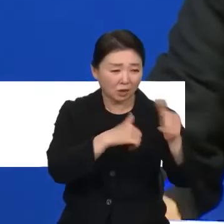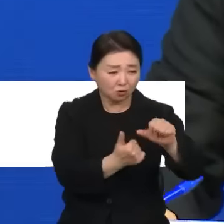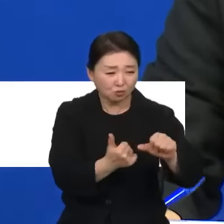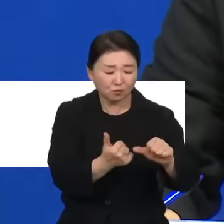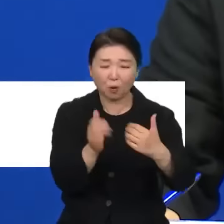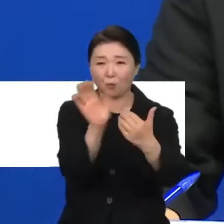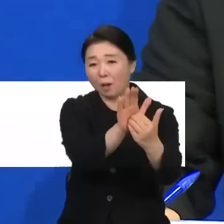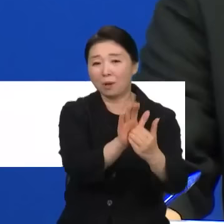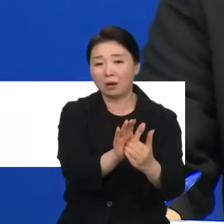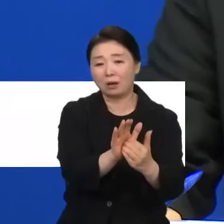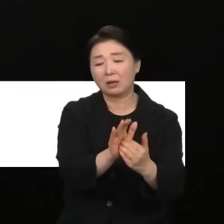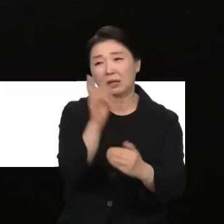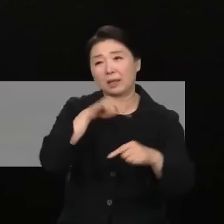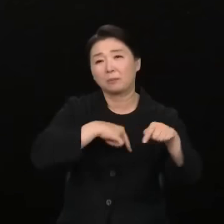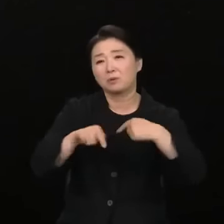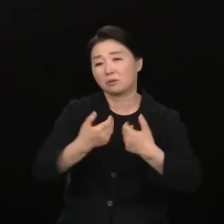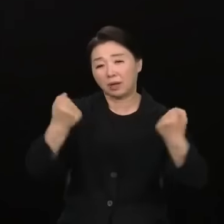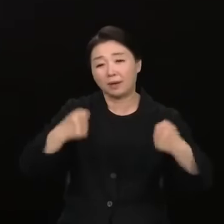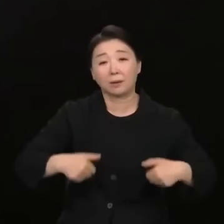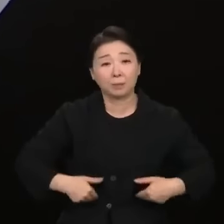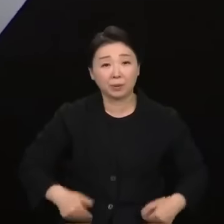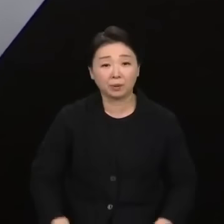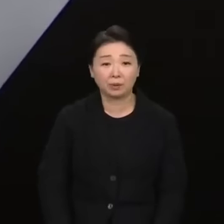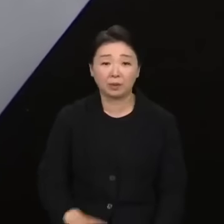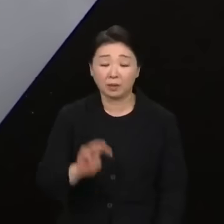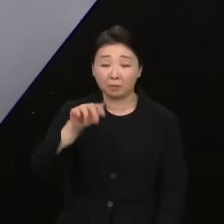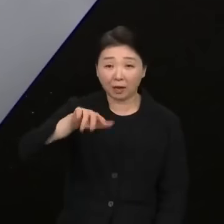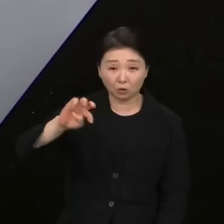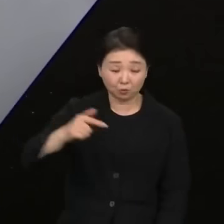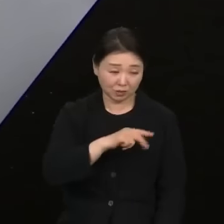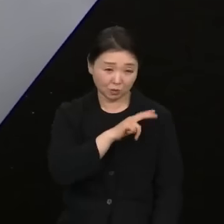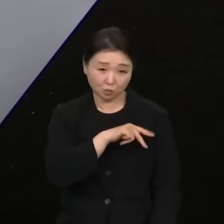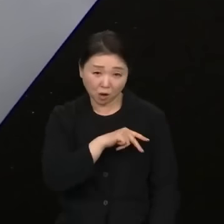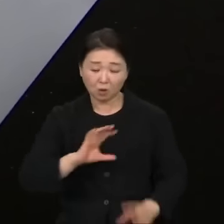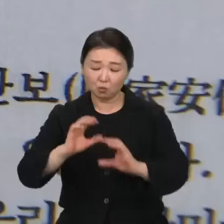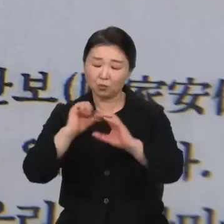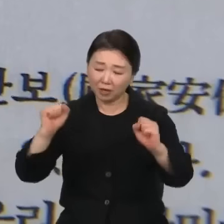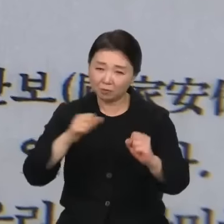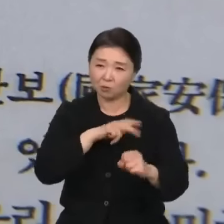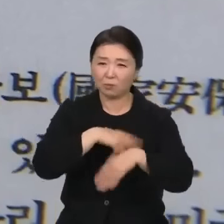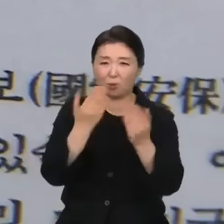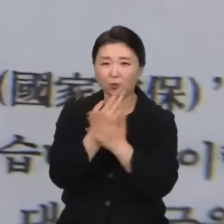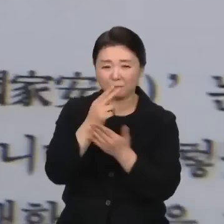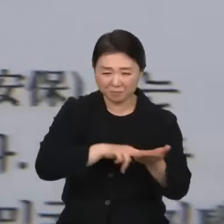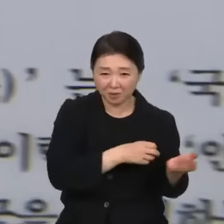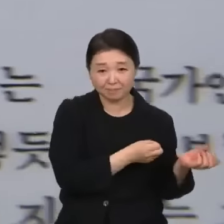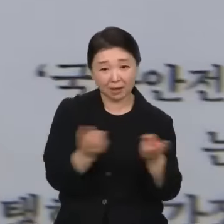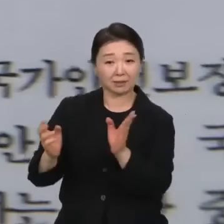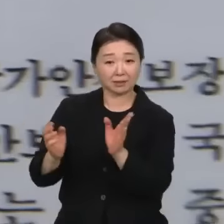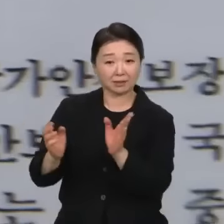정치와 결별해야 합니다. 박주민 의원은 국민의힘 의원 전원에게 편지를 보냈습니다. 대통령 눈치만